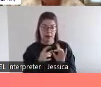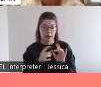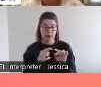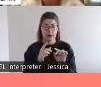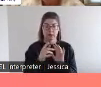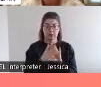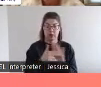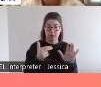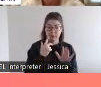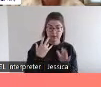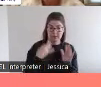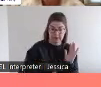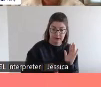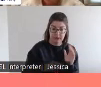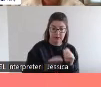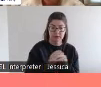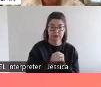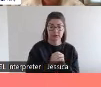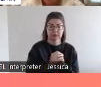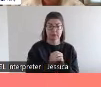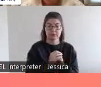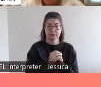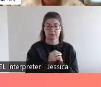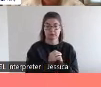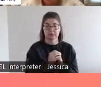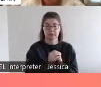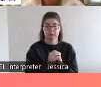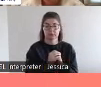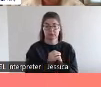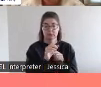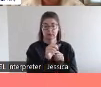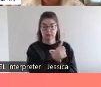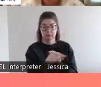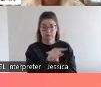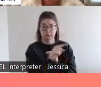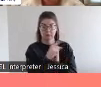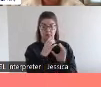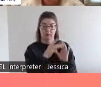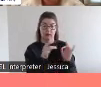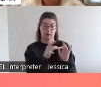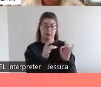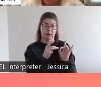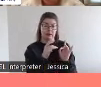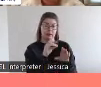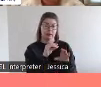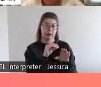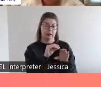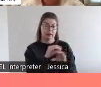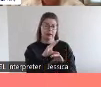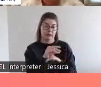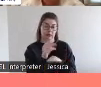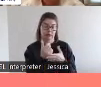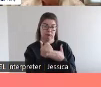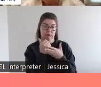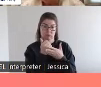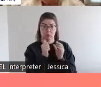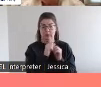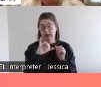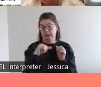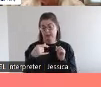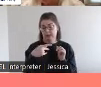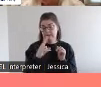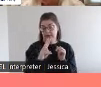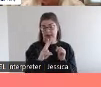d'autres fois, c'était utile d'avoir un diagnostic et d'autres ont parlé du fait que cela les a